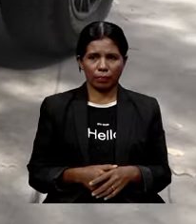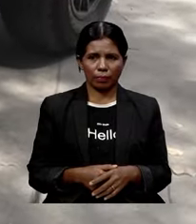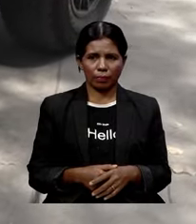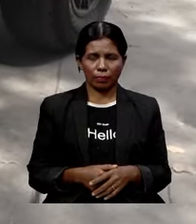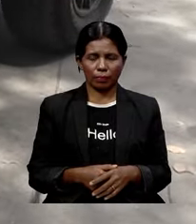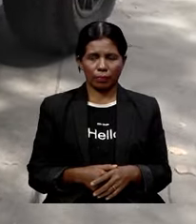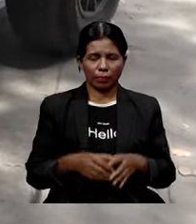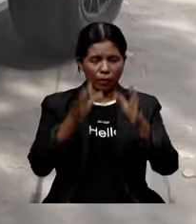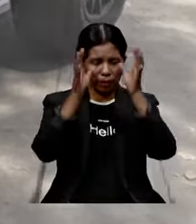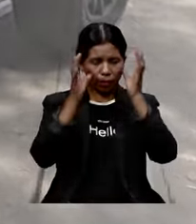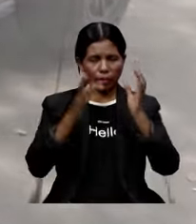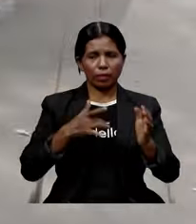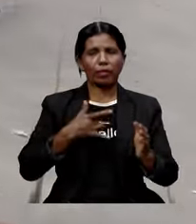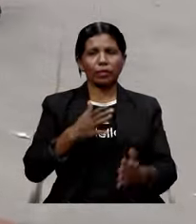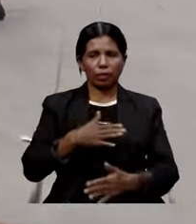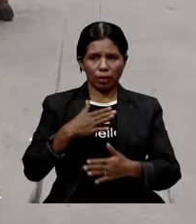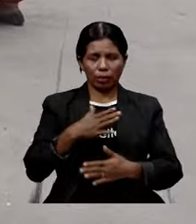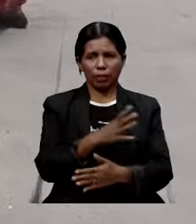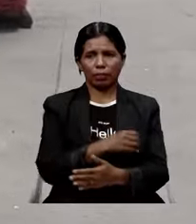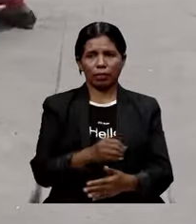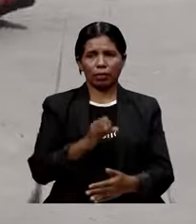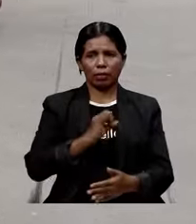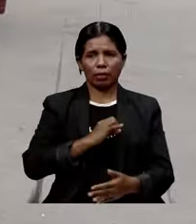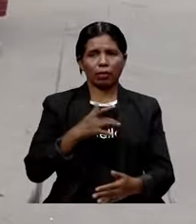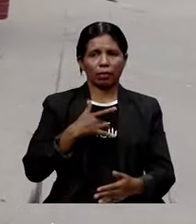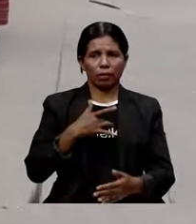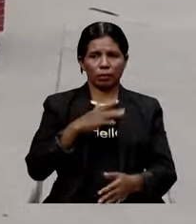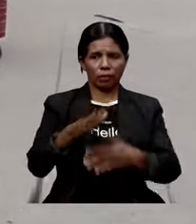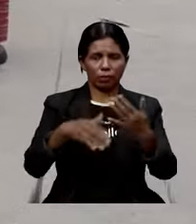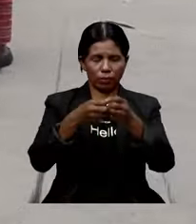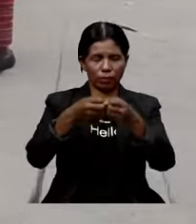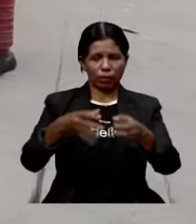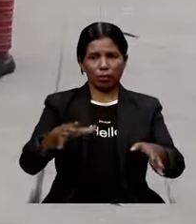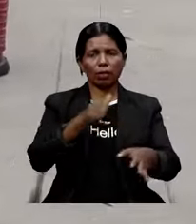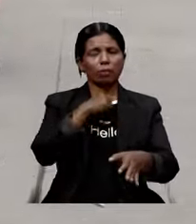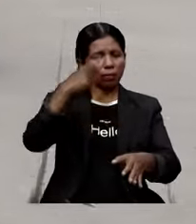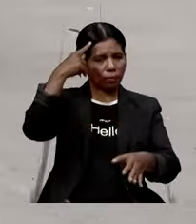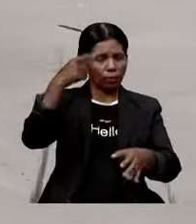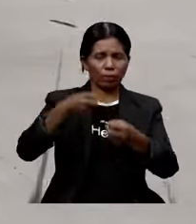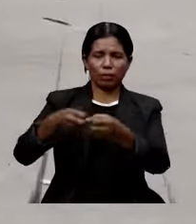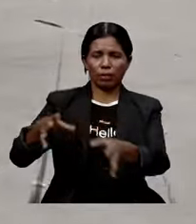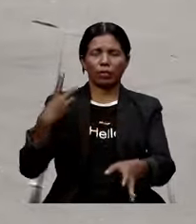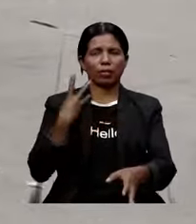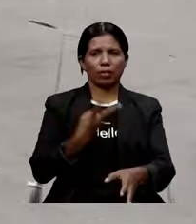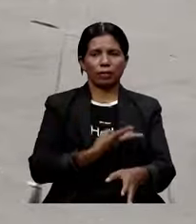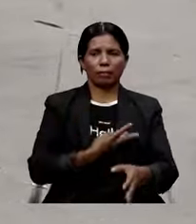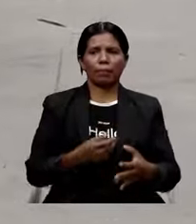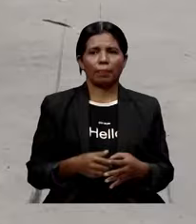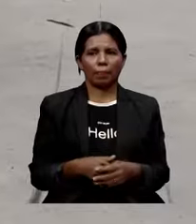Tristi kontente ya hotu. Lau senti sebuto tu lako, tamba papa usi kona ita.